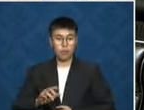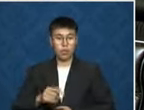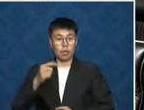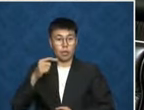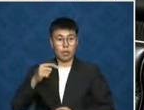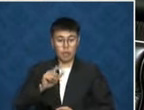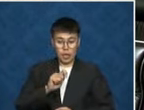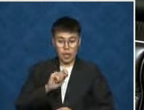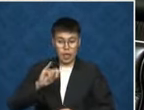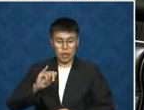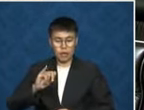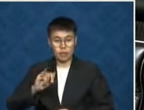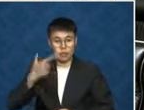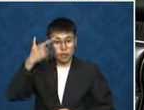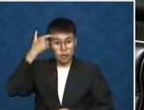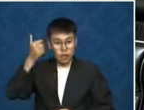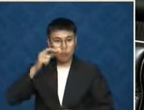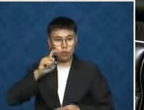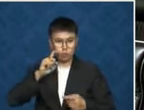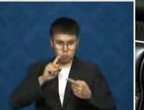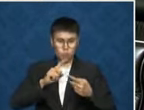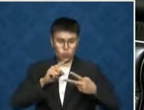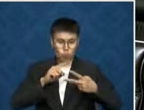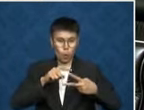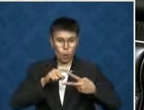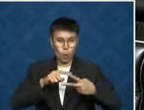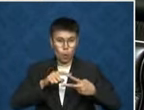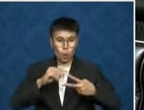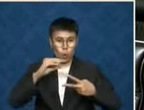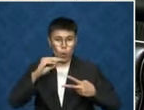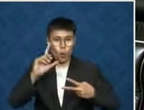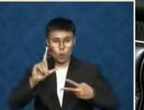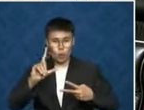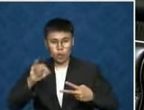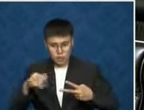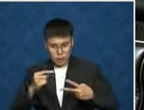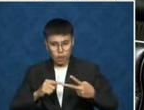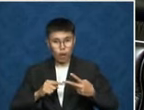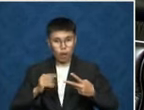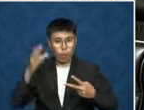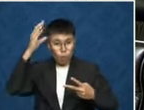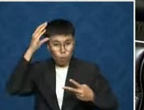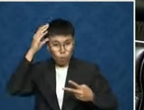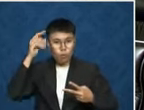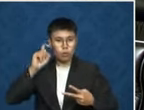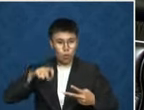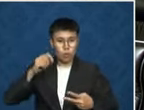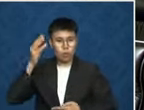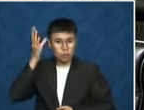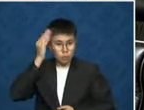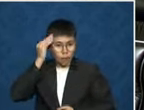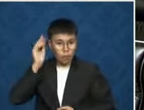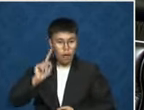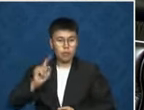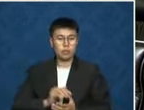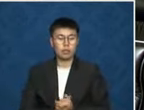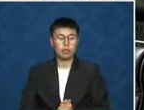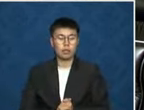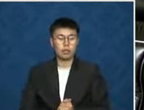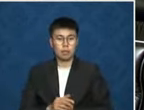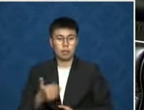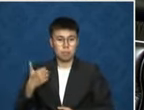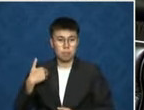ได้ก็คือต้องมีทั้งลอจิกและอัลกอริทึมเพราะนั้นสิ่งที่สาธารณชนควรจะต้องรับทราบก็คือควรจะรับทราบว่าบรรดาแพลตฟอร์ม Big Tech ต่